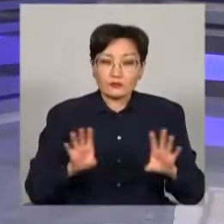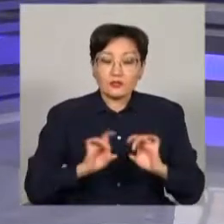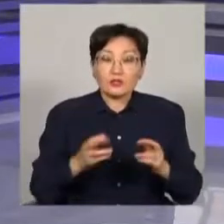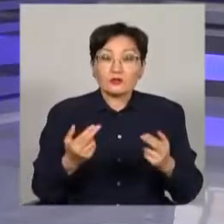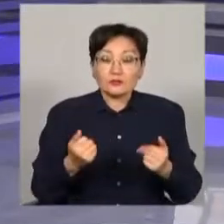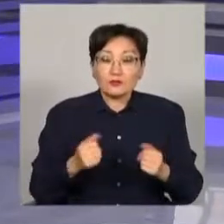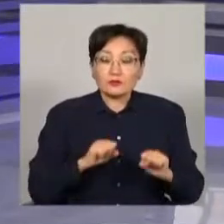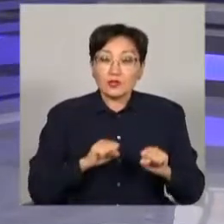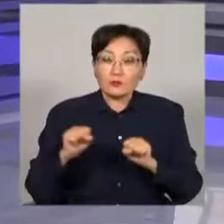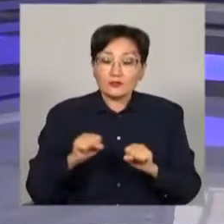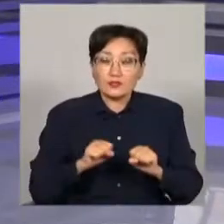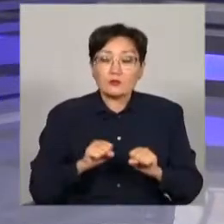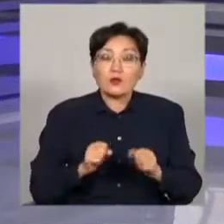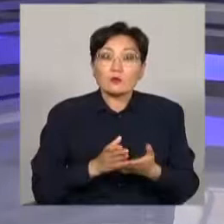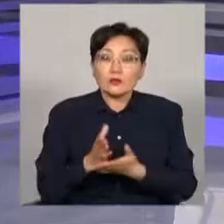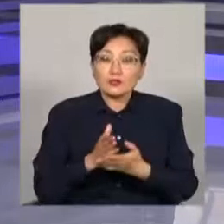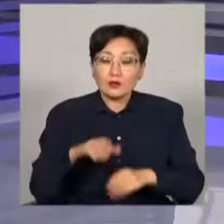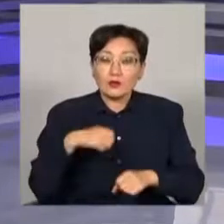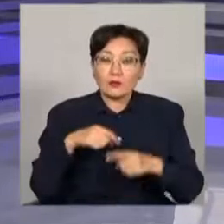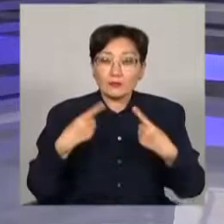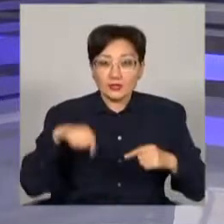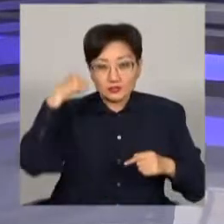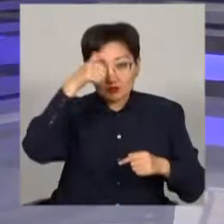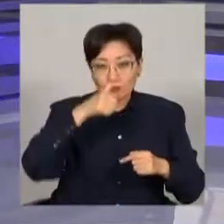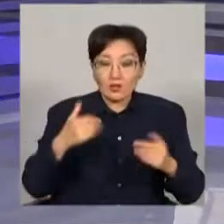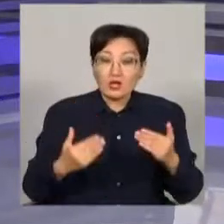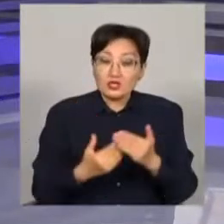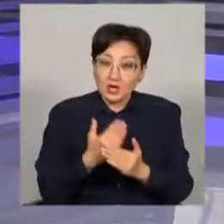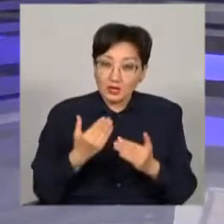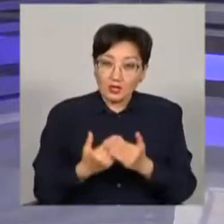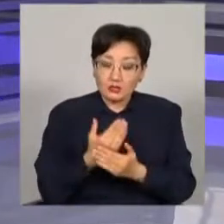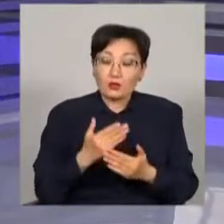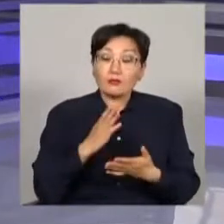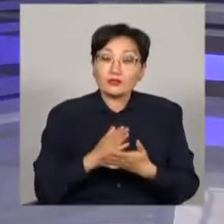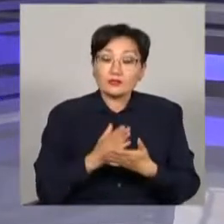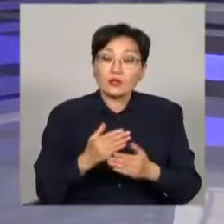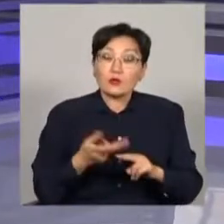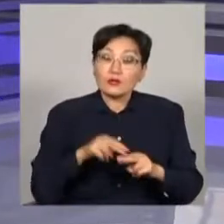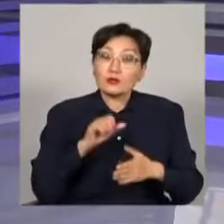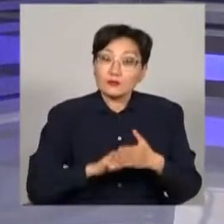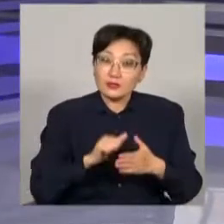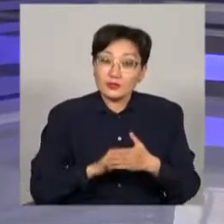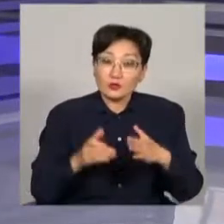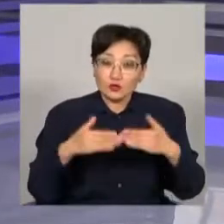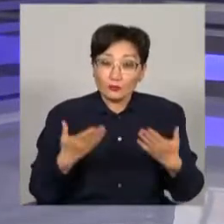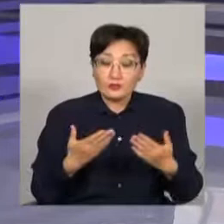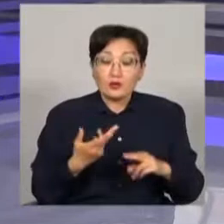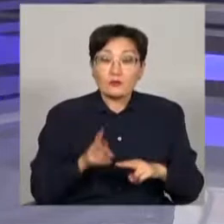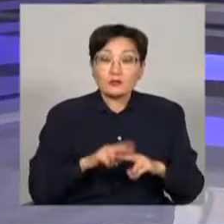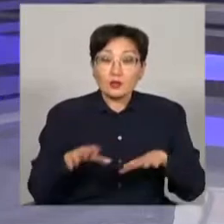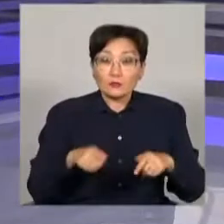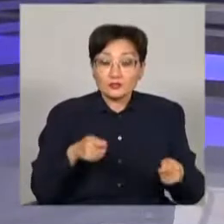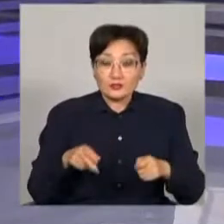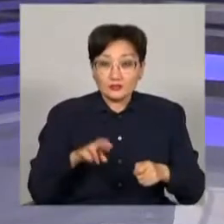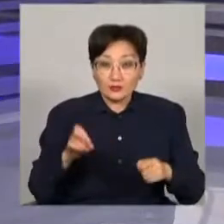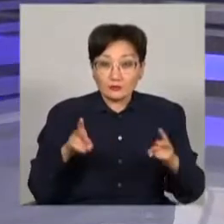Қайрат, қорғаныс саласында еліміздің биыл басқа жылдарға қарағанда жаңашылдықтар аз емес, оған себеп те жоқ емес, себебі мемлекет басшысы осы